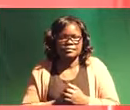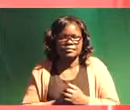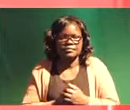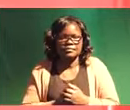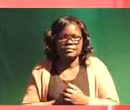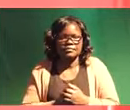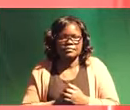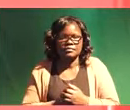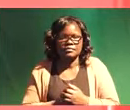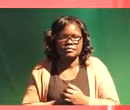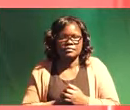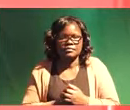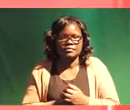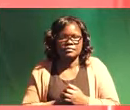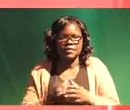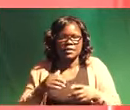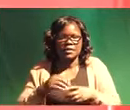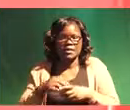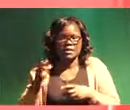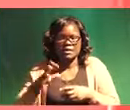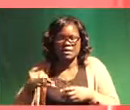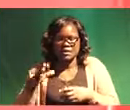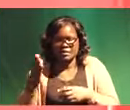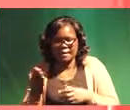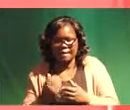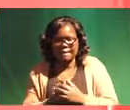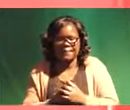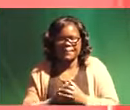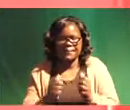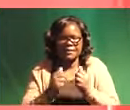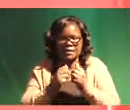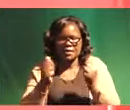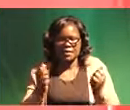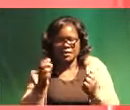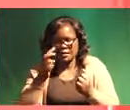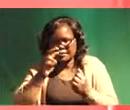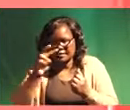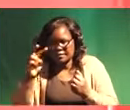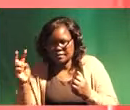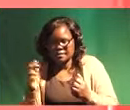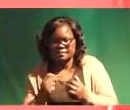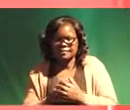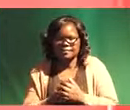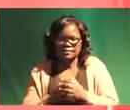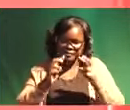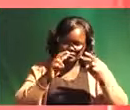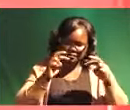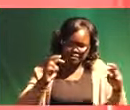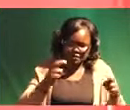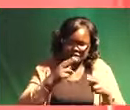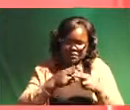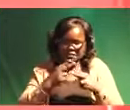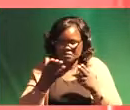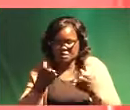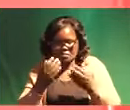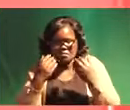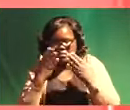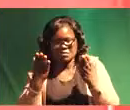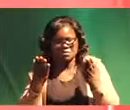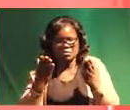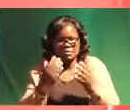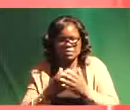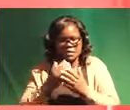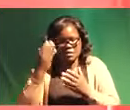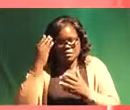Hawajai wana, sawa sawa. Katika hizi parasteto, hizi nga statement. Nimeangalia, nimetafuta manjina ya hapa, siyawai pata.